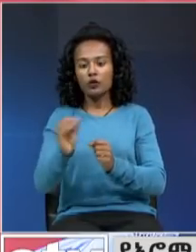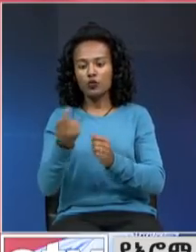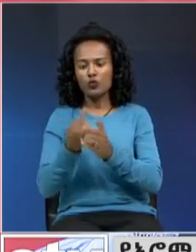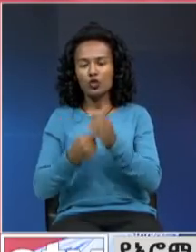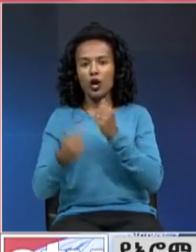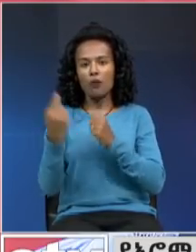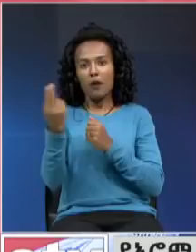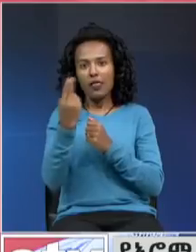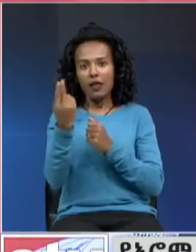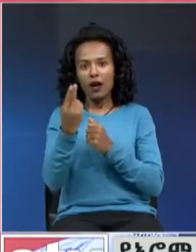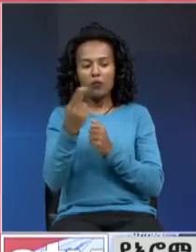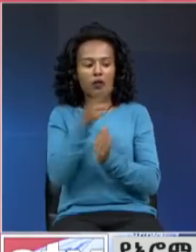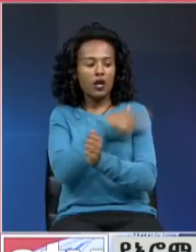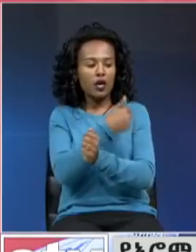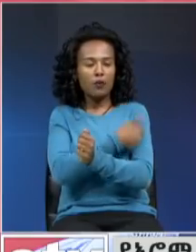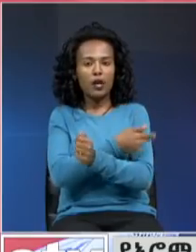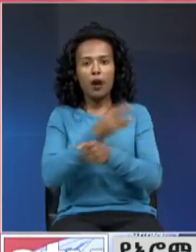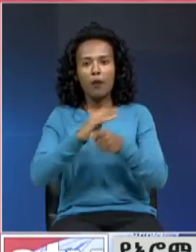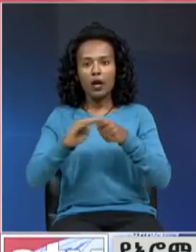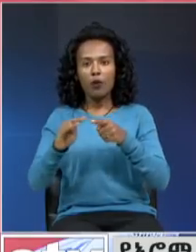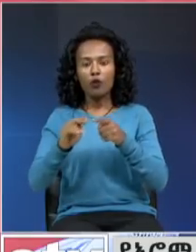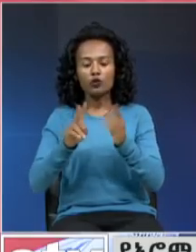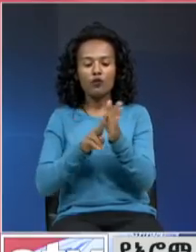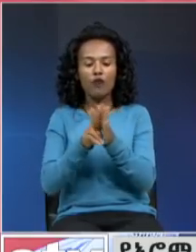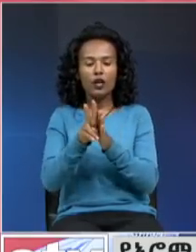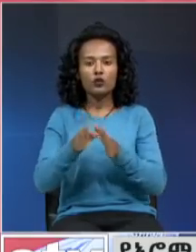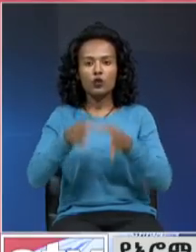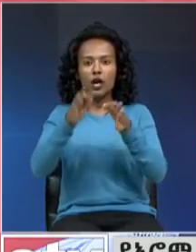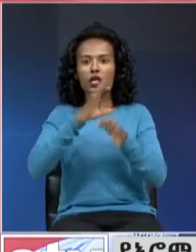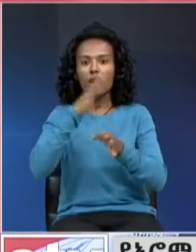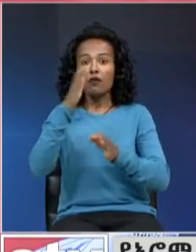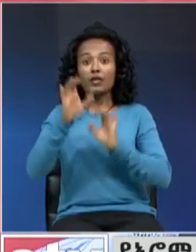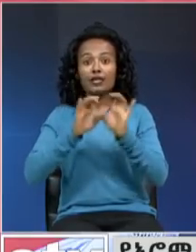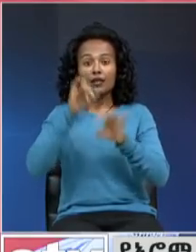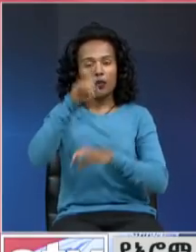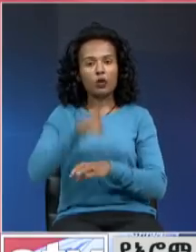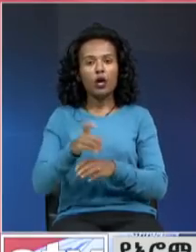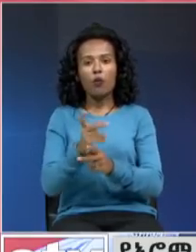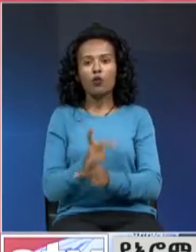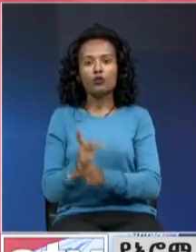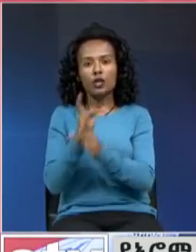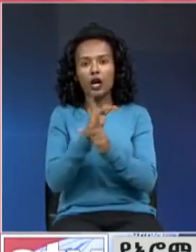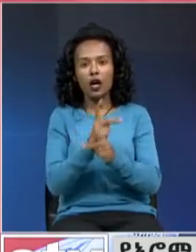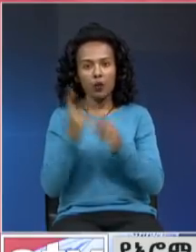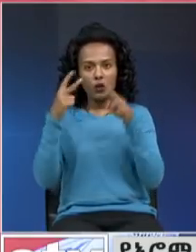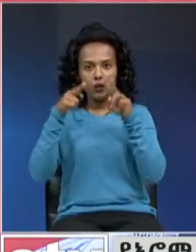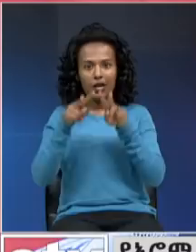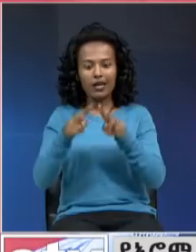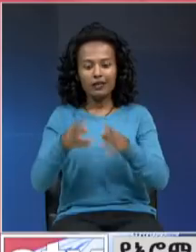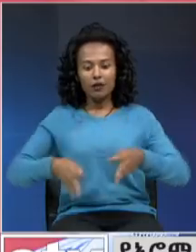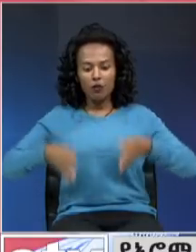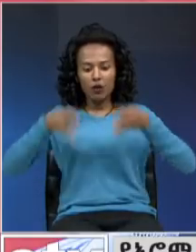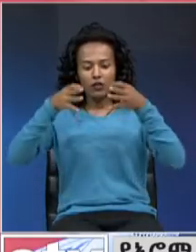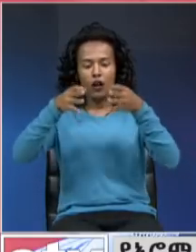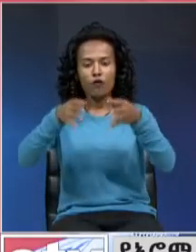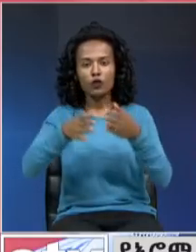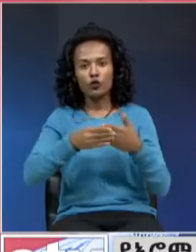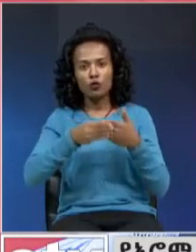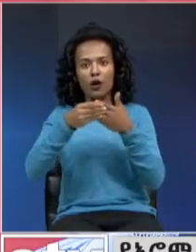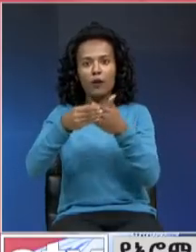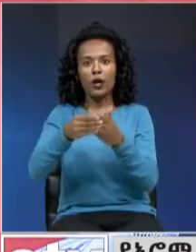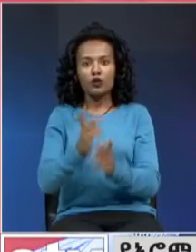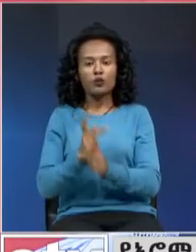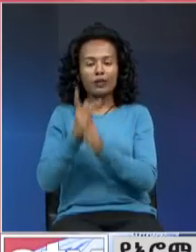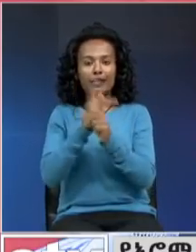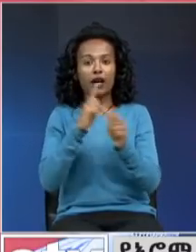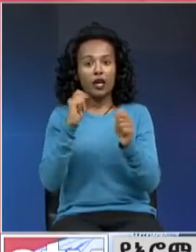በመጠቀም የህክምና ባለሙያዎች ቫይረሱ እንዳይተላለፍ ሊደረግ የሚገባውን ጥንቃቄ በተመለከተ የሚያስተላልፏቸው መመሪያዎች